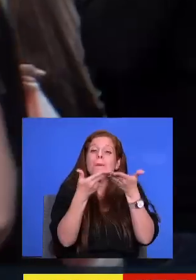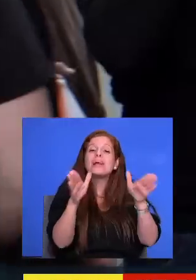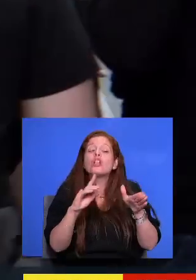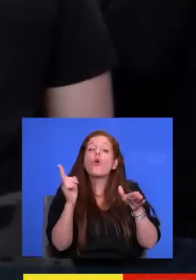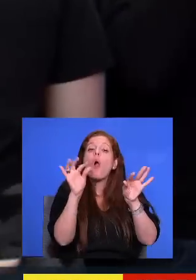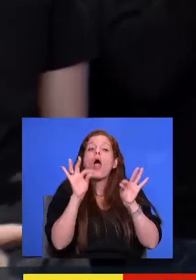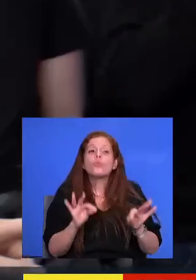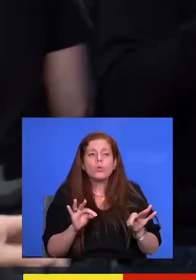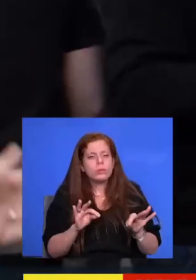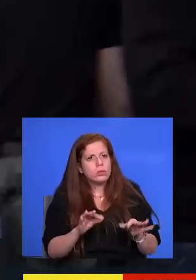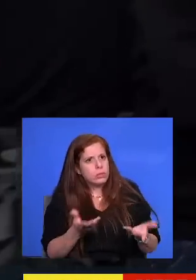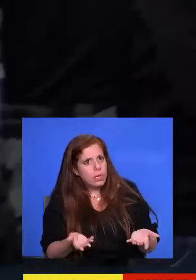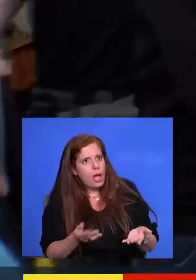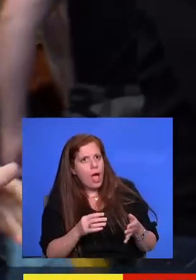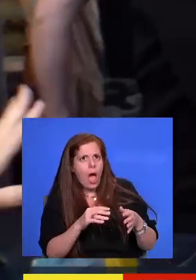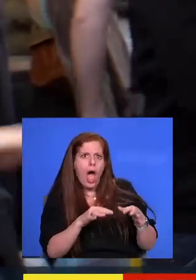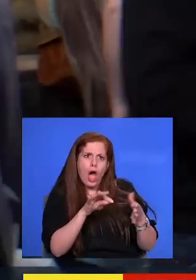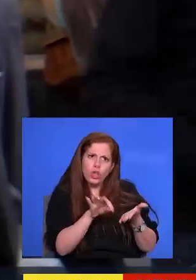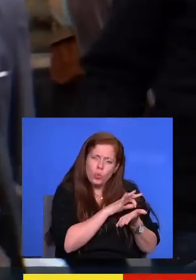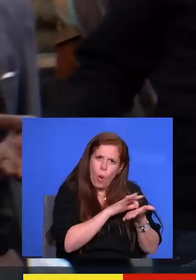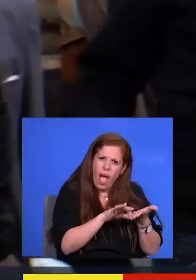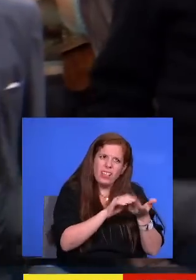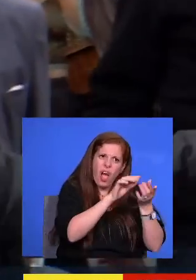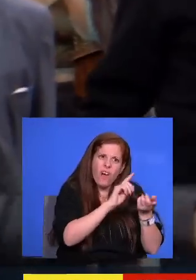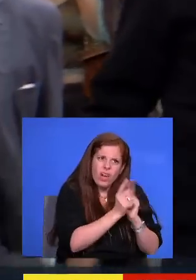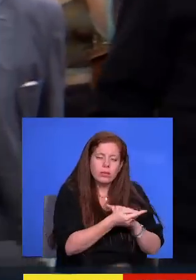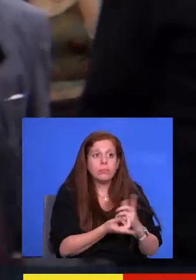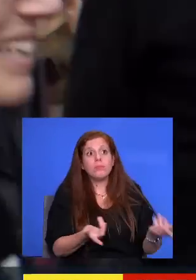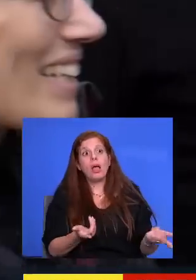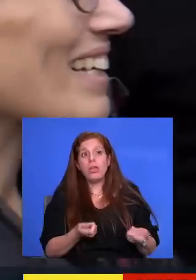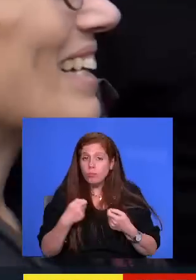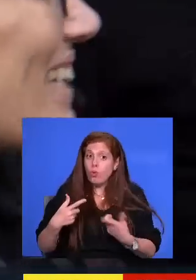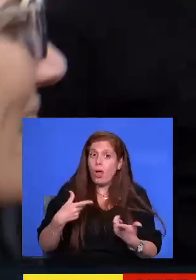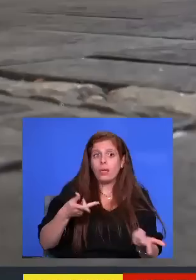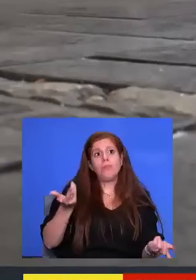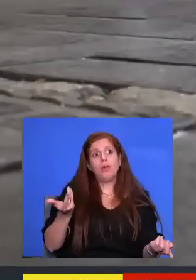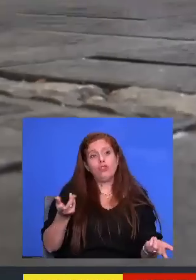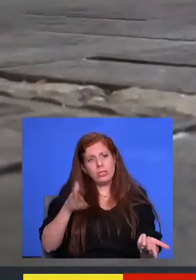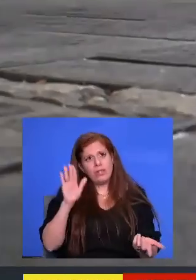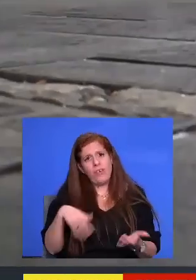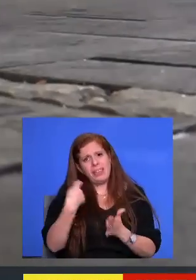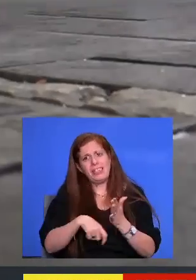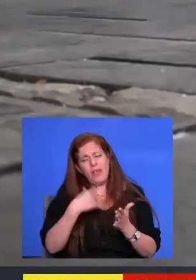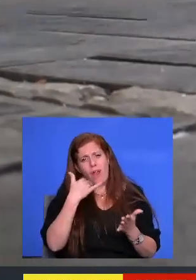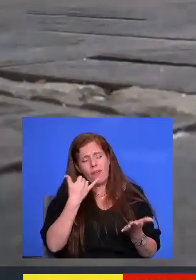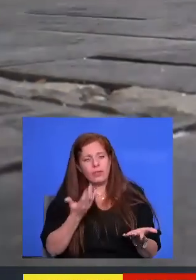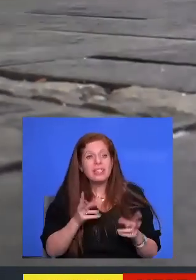וואלה, כפכתם את הדוכן מפעל הפיס עשר שנים. כן, מה, אם כבר שולחים צ'אנס, אז כבר נוכל פלאפל. אי אפשר לנשום מרוב צפיפות גם